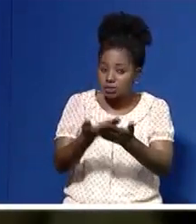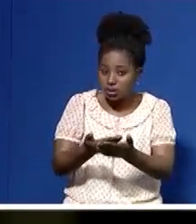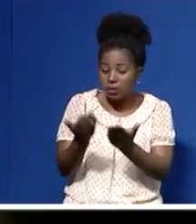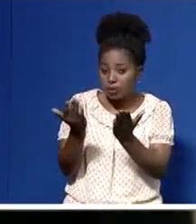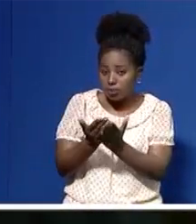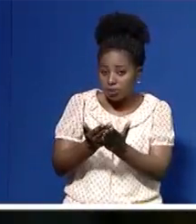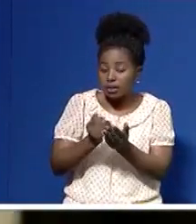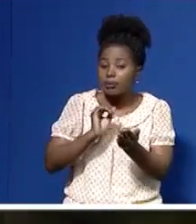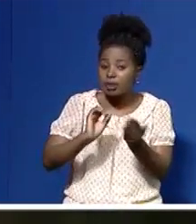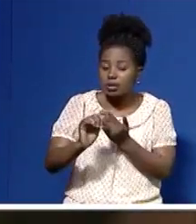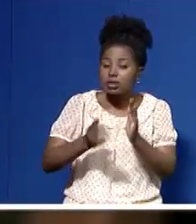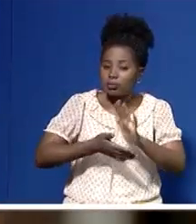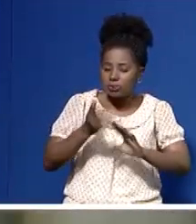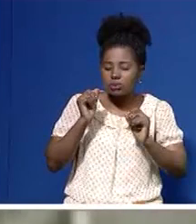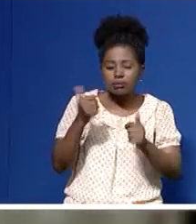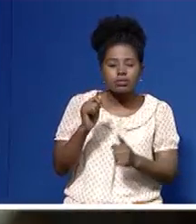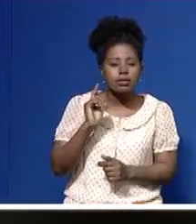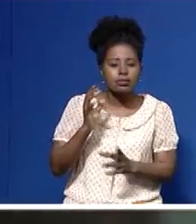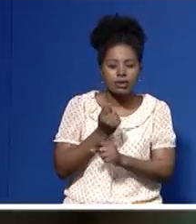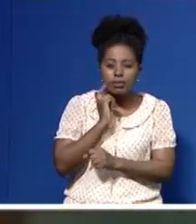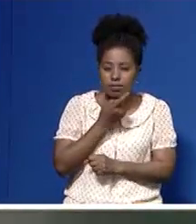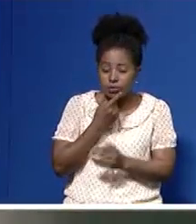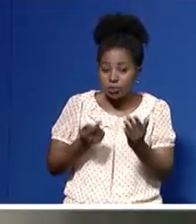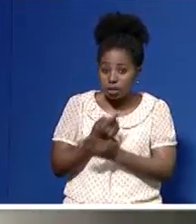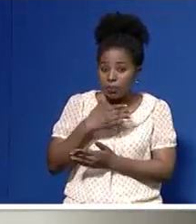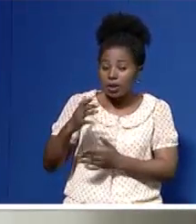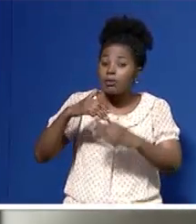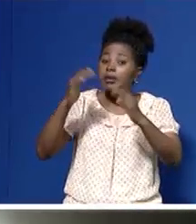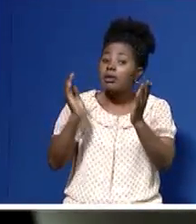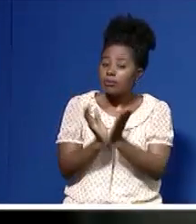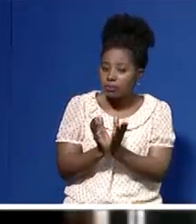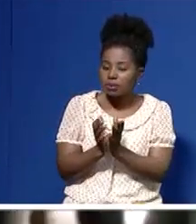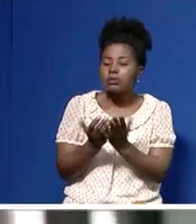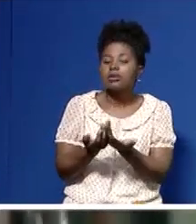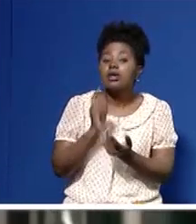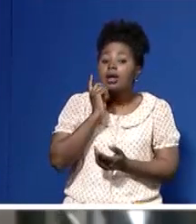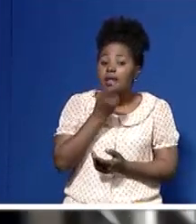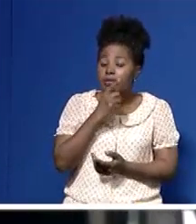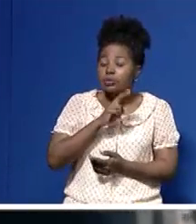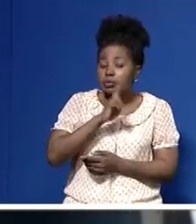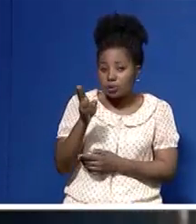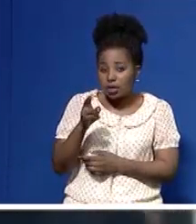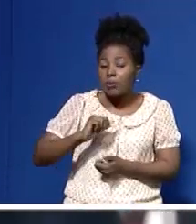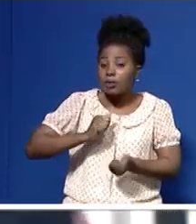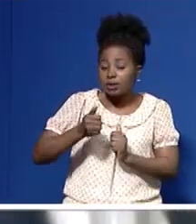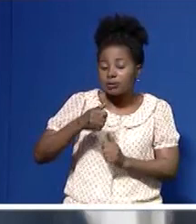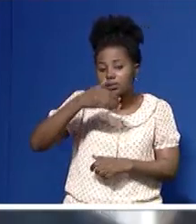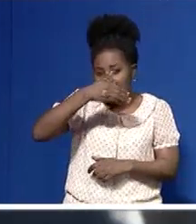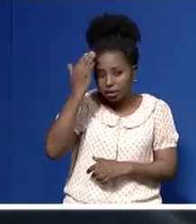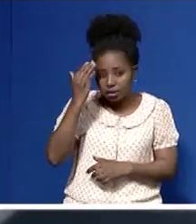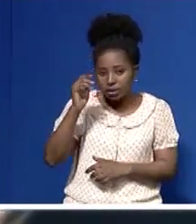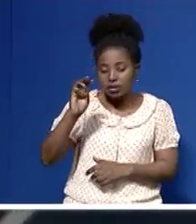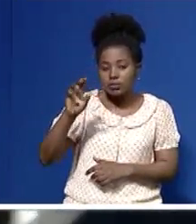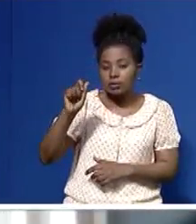pingamizi la awali lakini hajapata majibu yoyote kutoka upande wa jamhuri. Akijibu hoja hizo, wakili wa serikali mwandamizi